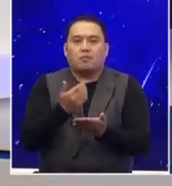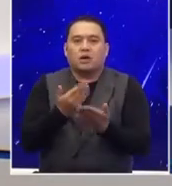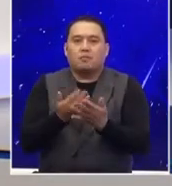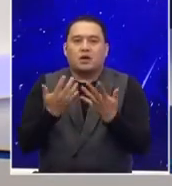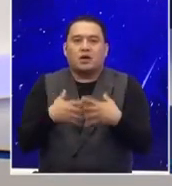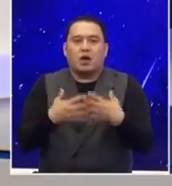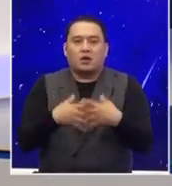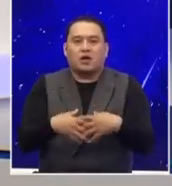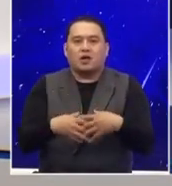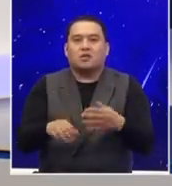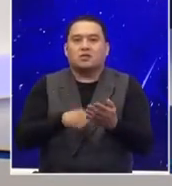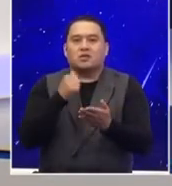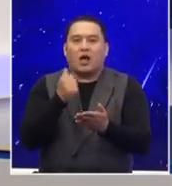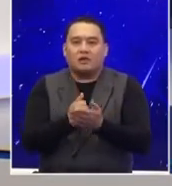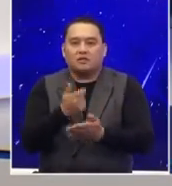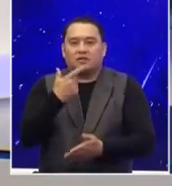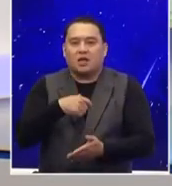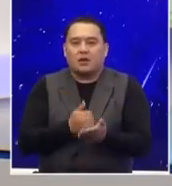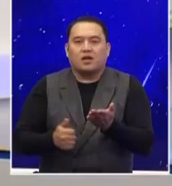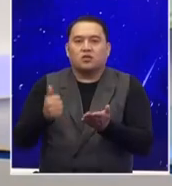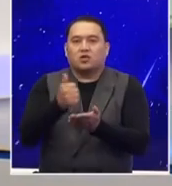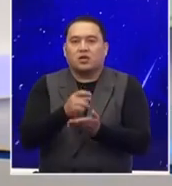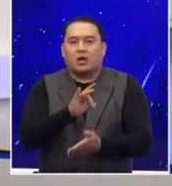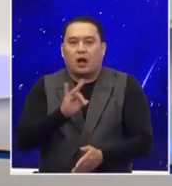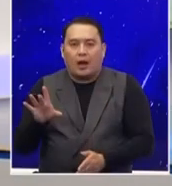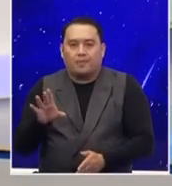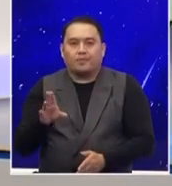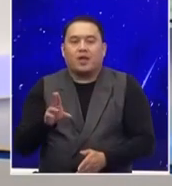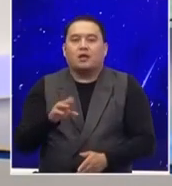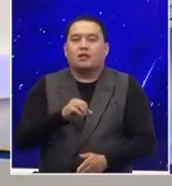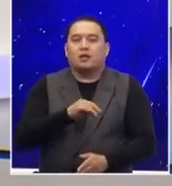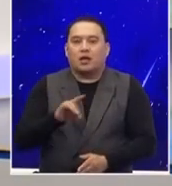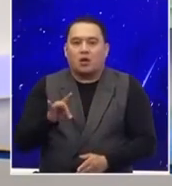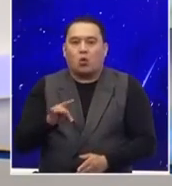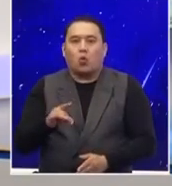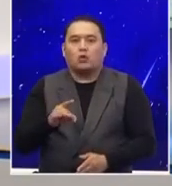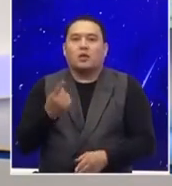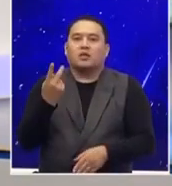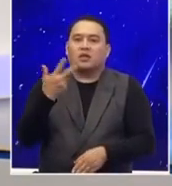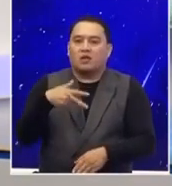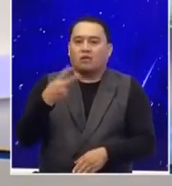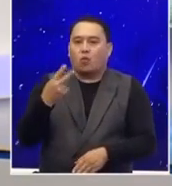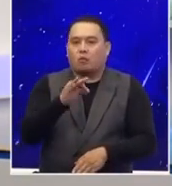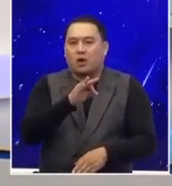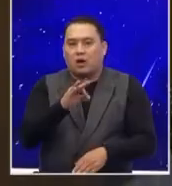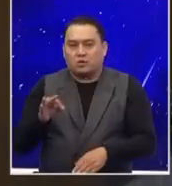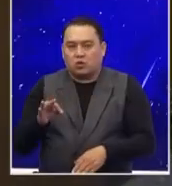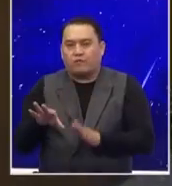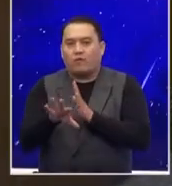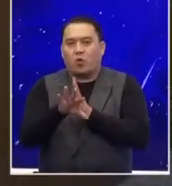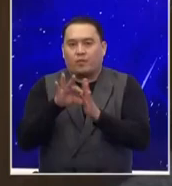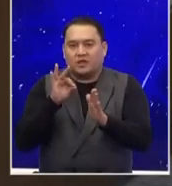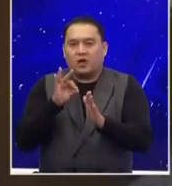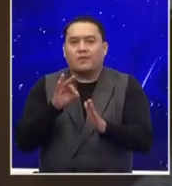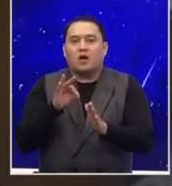предварительным данным лидирует глава правительства самопровозглашенной республики Эрсин Татар. Он набирает около 32% голосов.